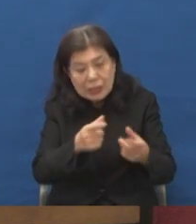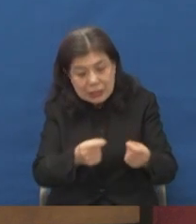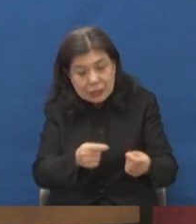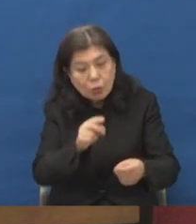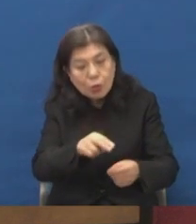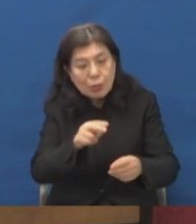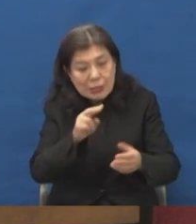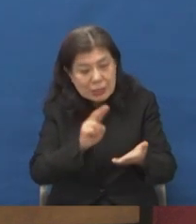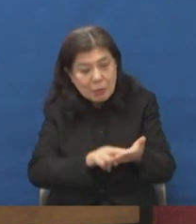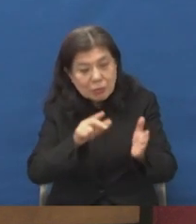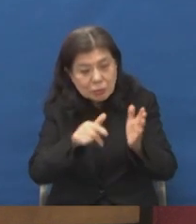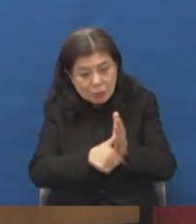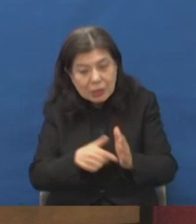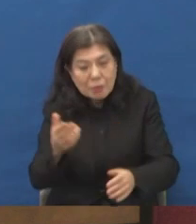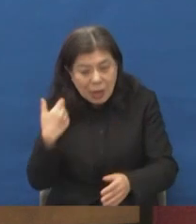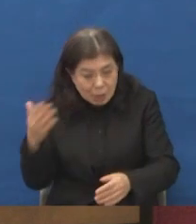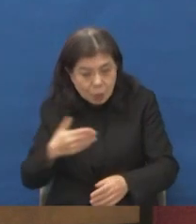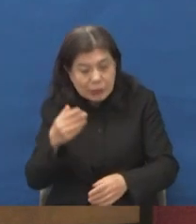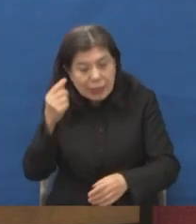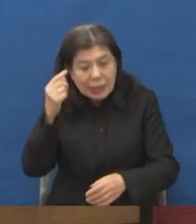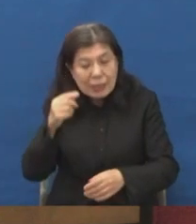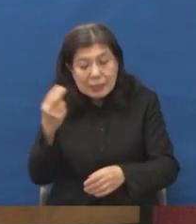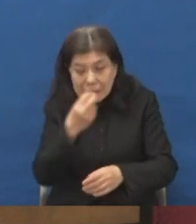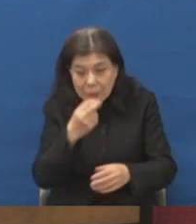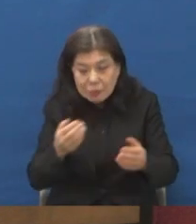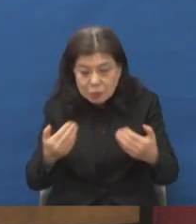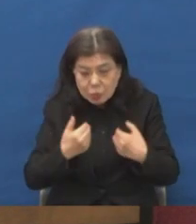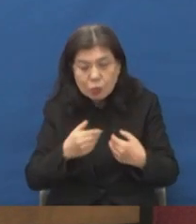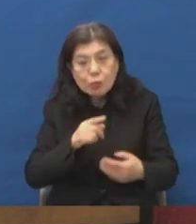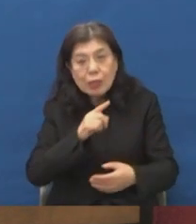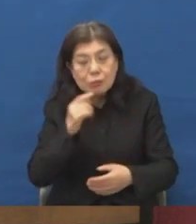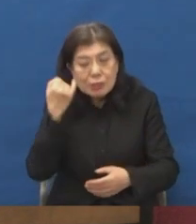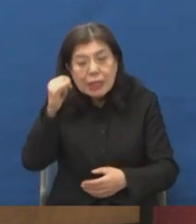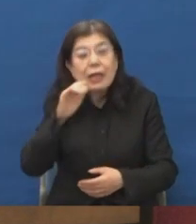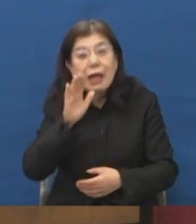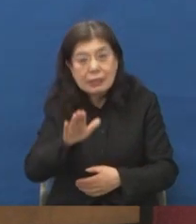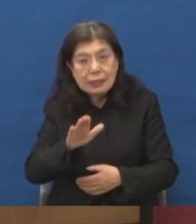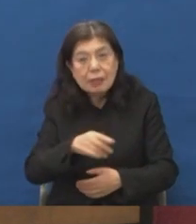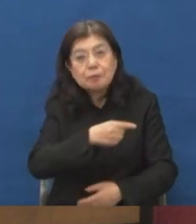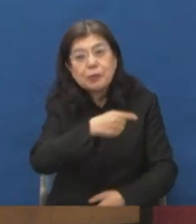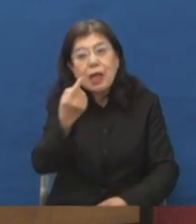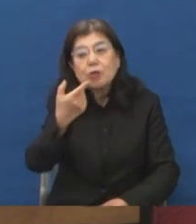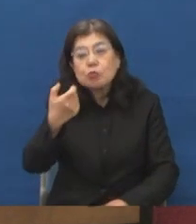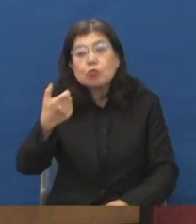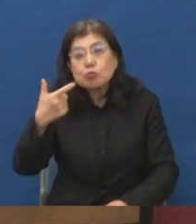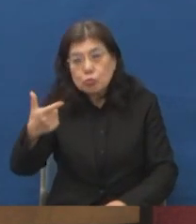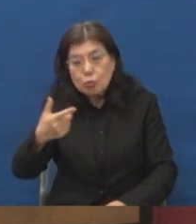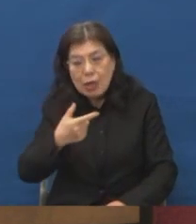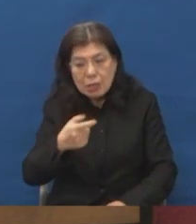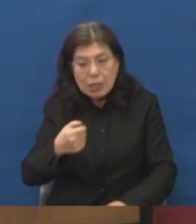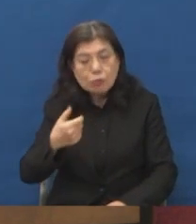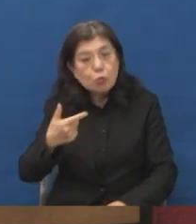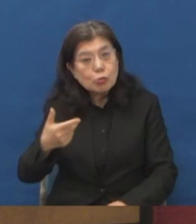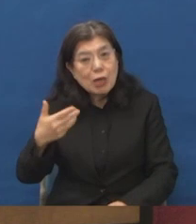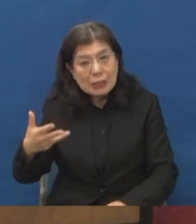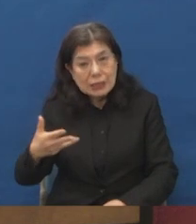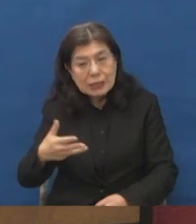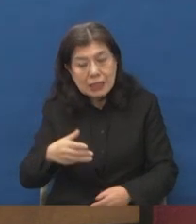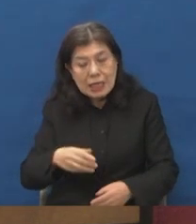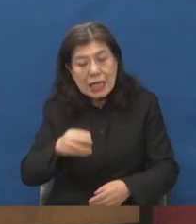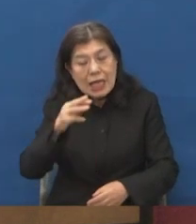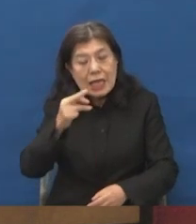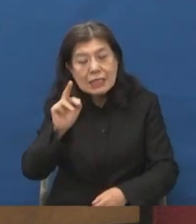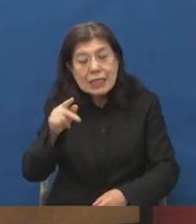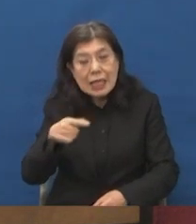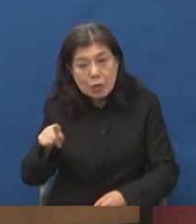などについて質疑やご意見がありました。次に、議第166号から168号、清涼中学校区